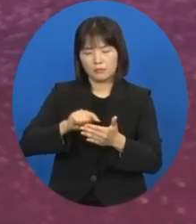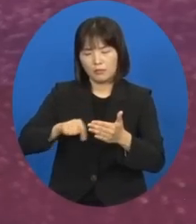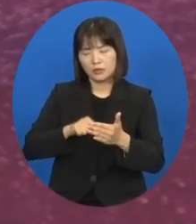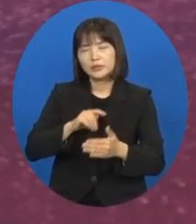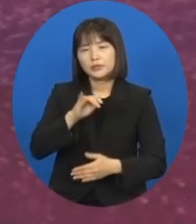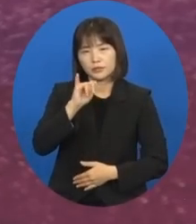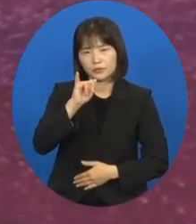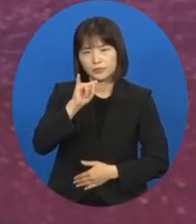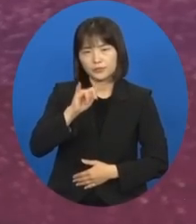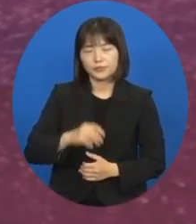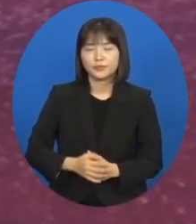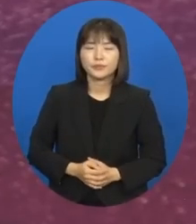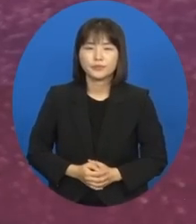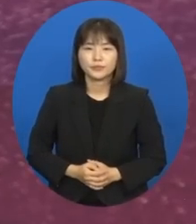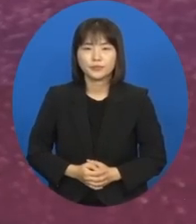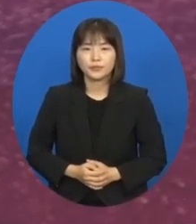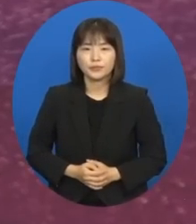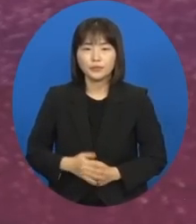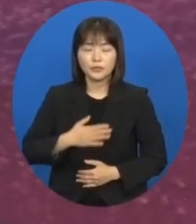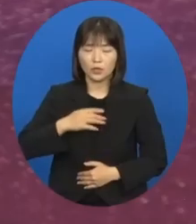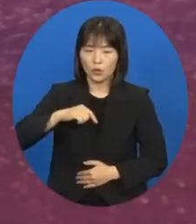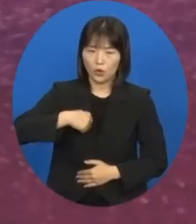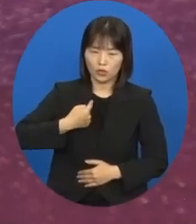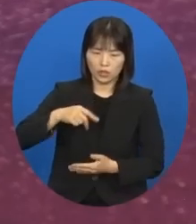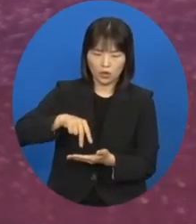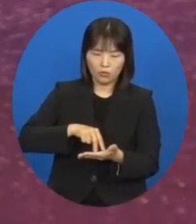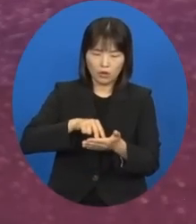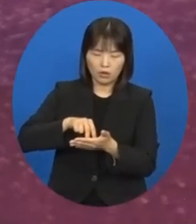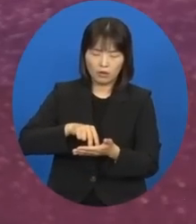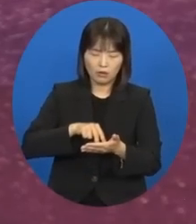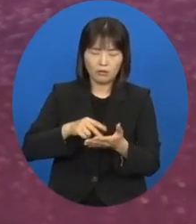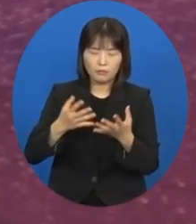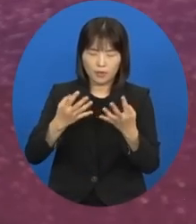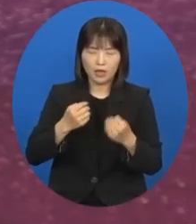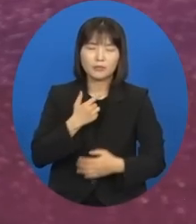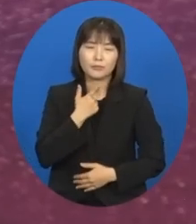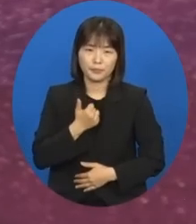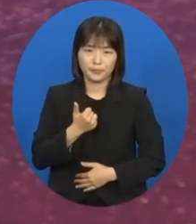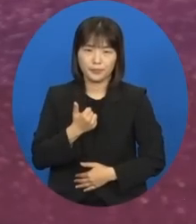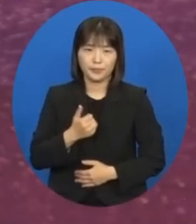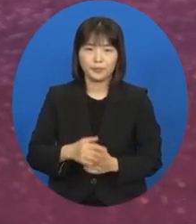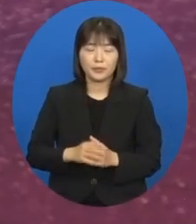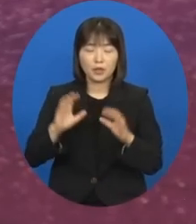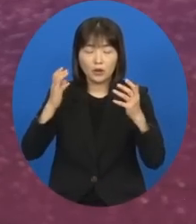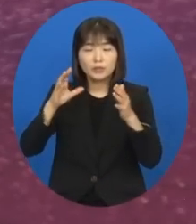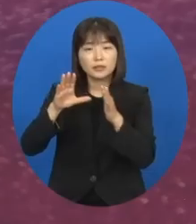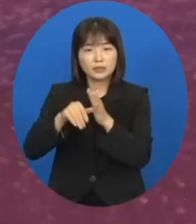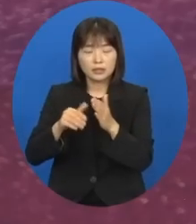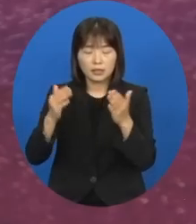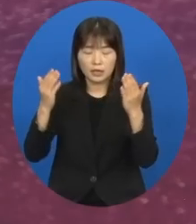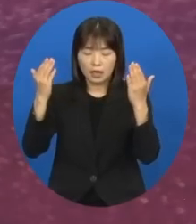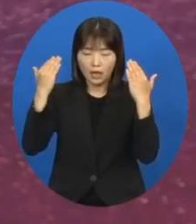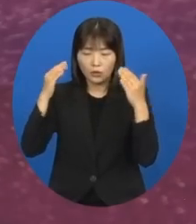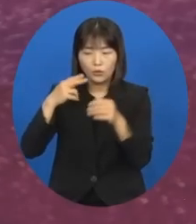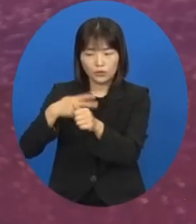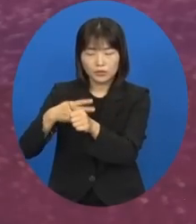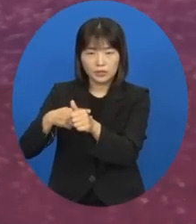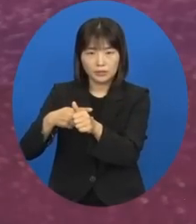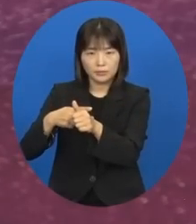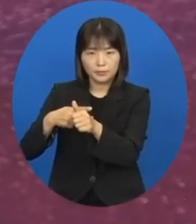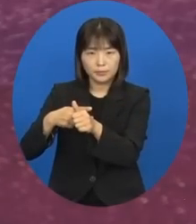때문이지요 저는 혼자 외로움을 참 많이 겪었습니다 어린 시절 학교 선생님이